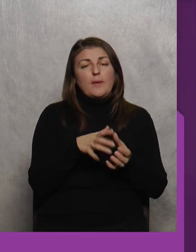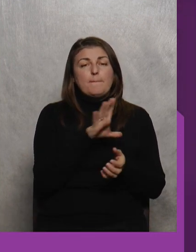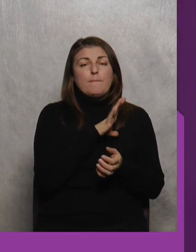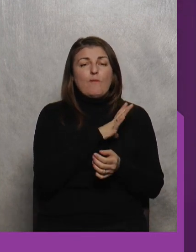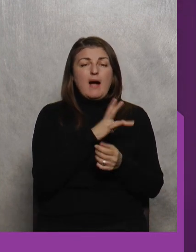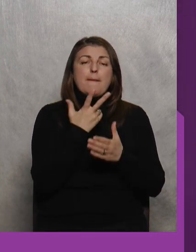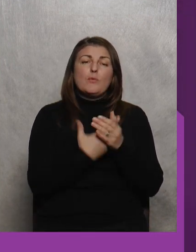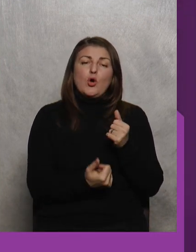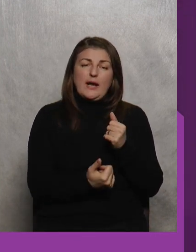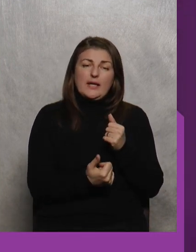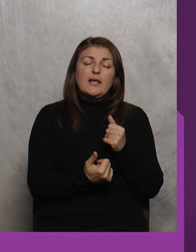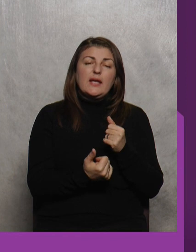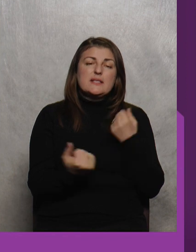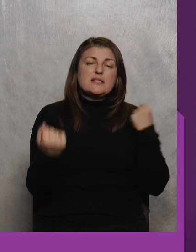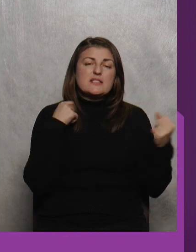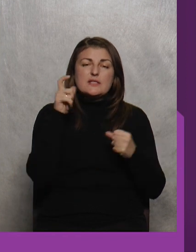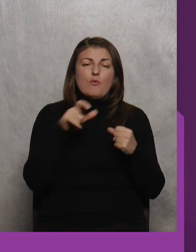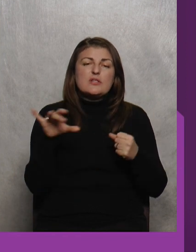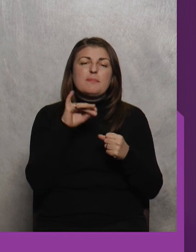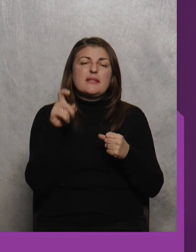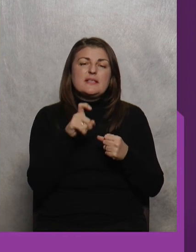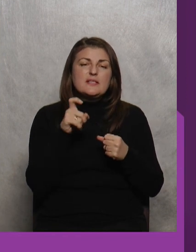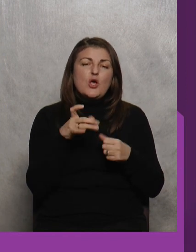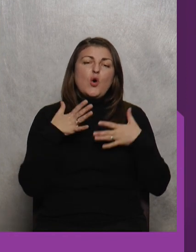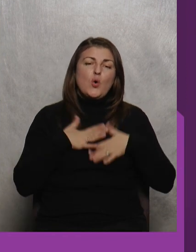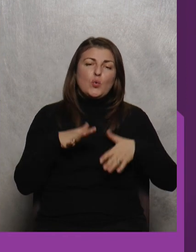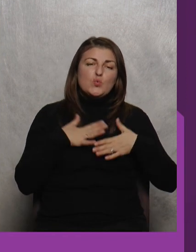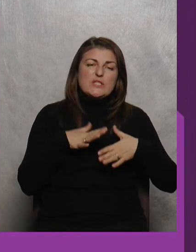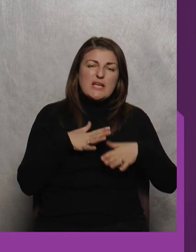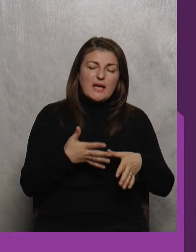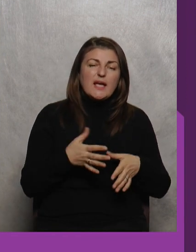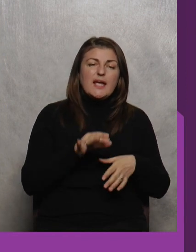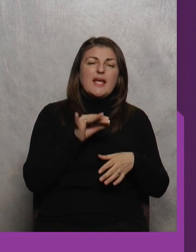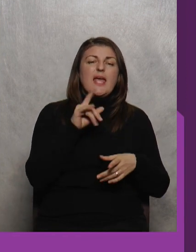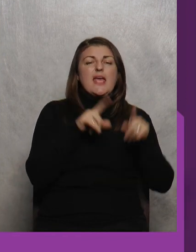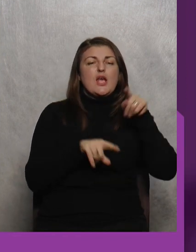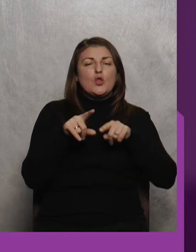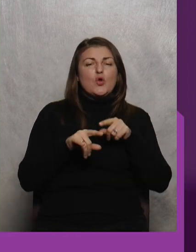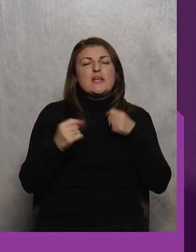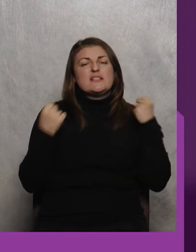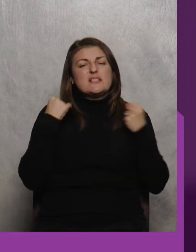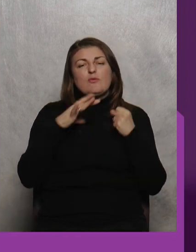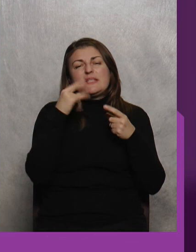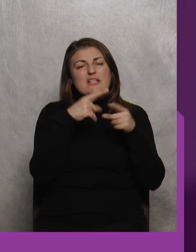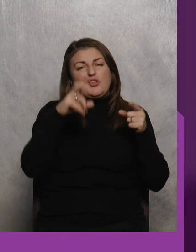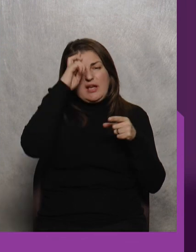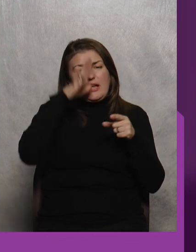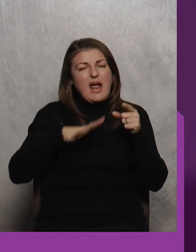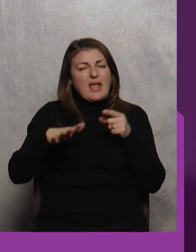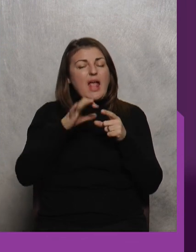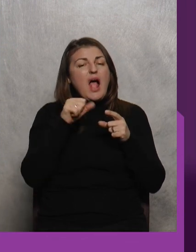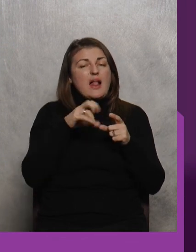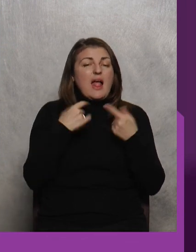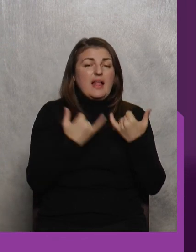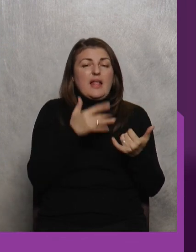буває, програє спортсменам із Грузії, іноді спортсменам із інших країн, але